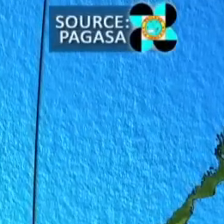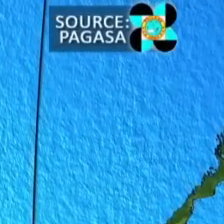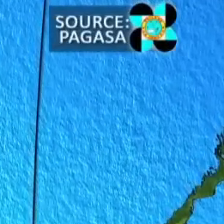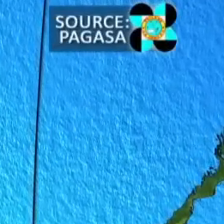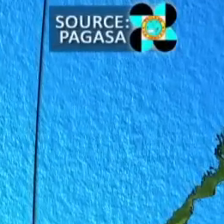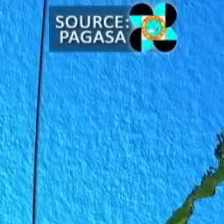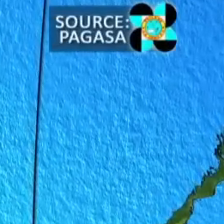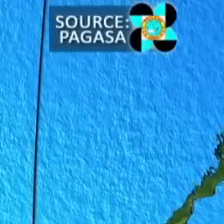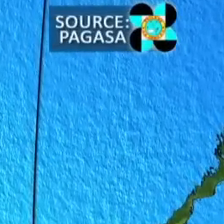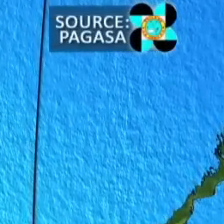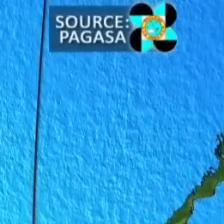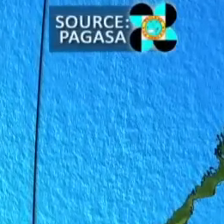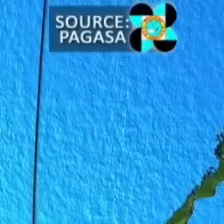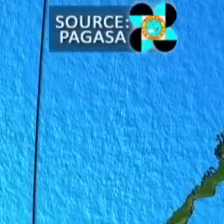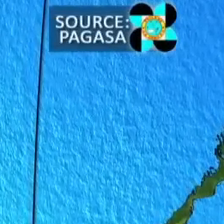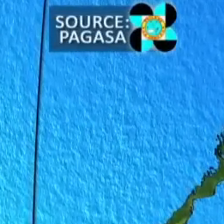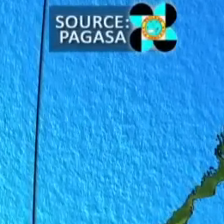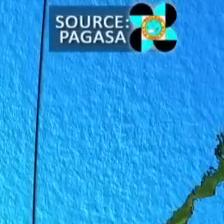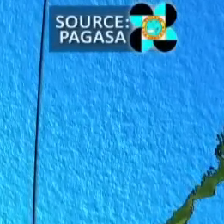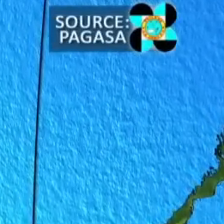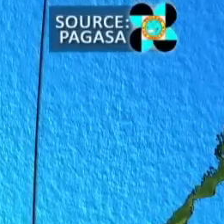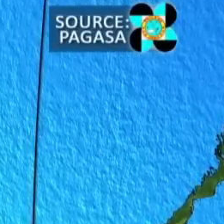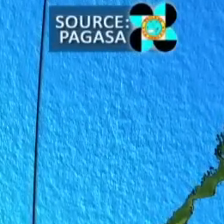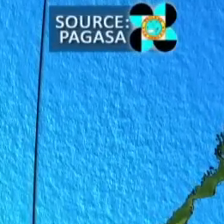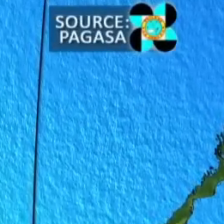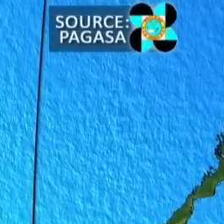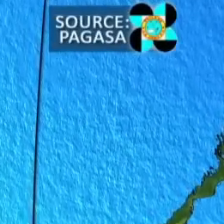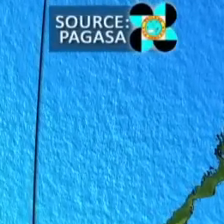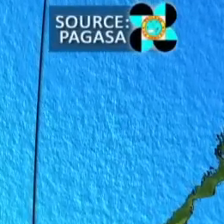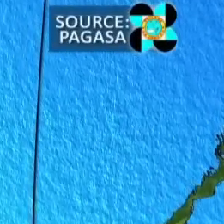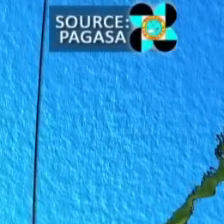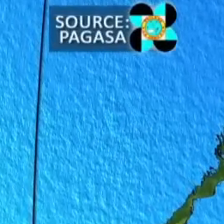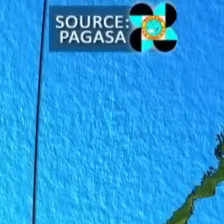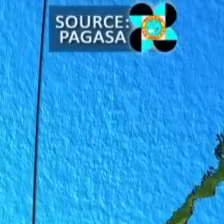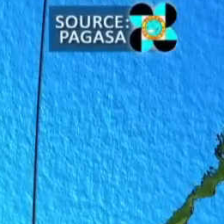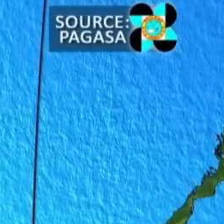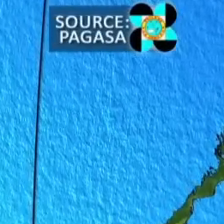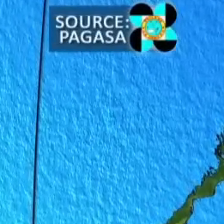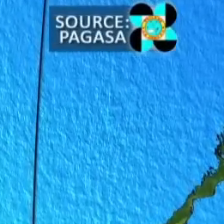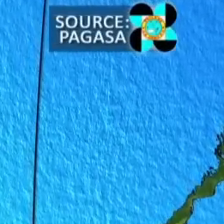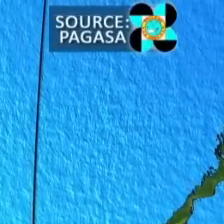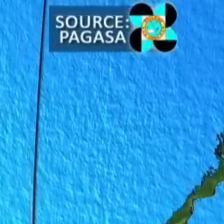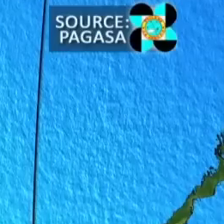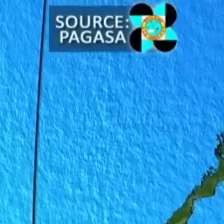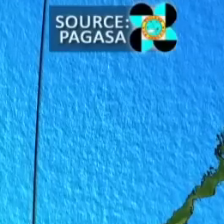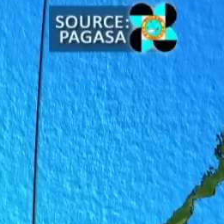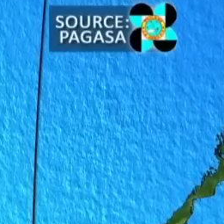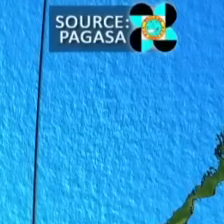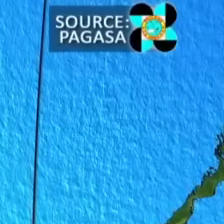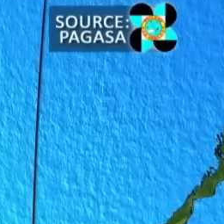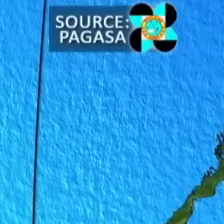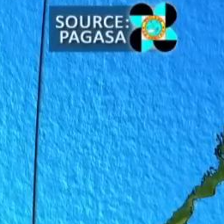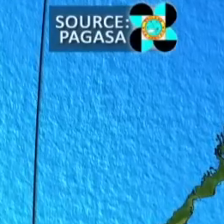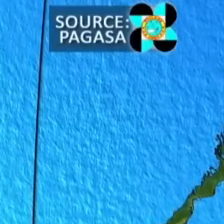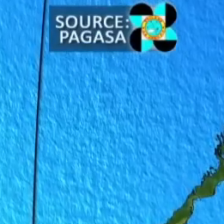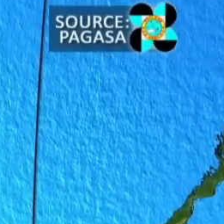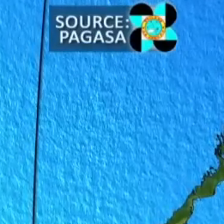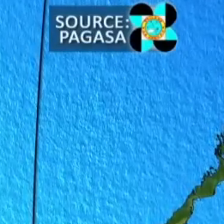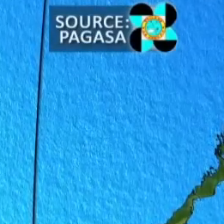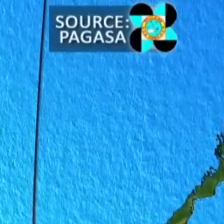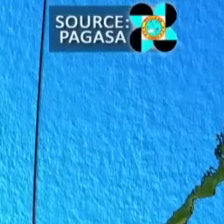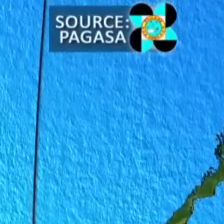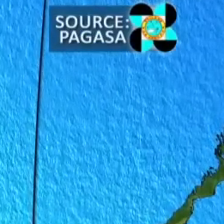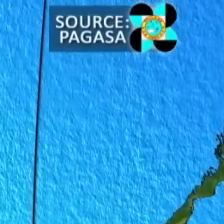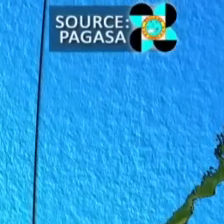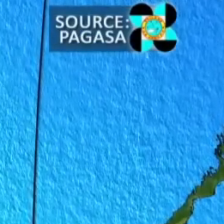pero dahil mahahagip ng bahagi ng bagyo ang extreme northern Luzon, posibleng magtaas ng wind signal doon